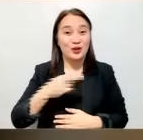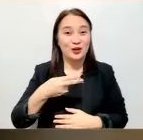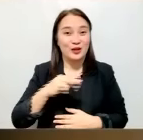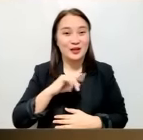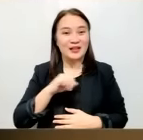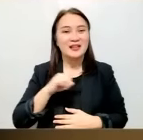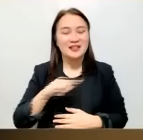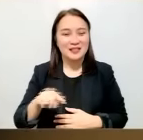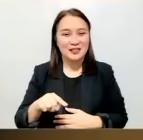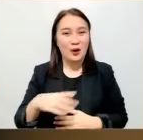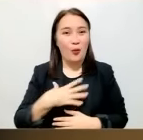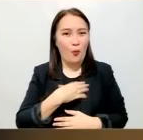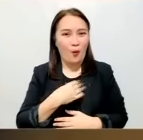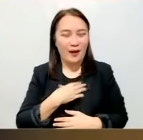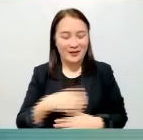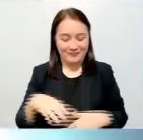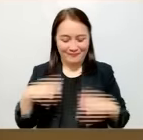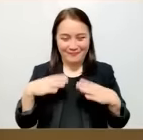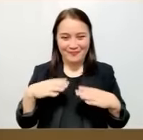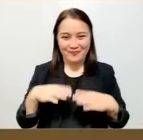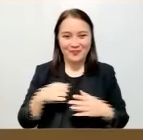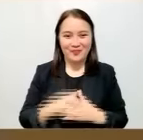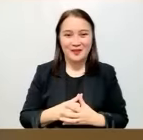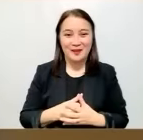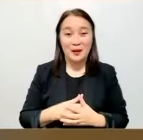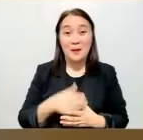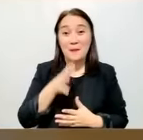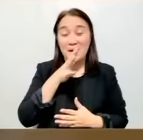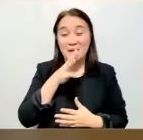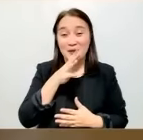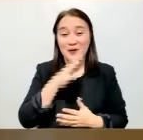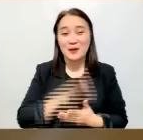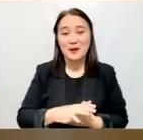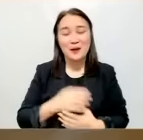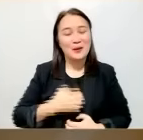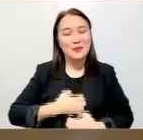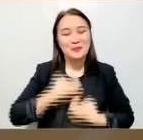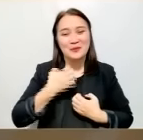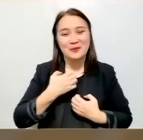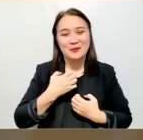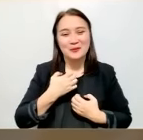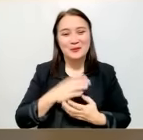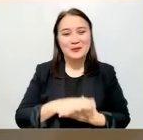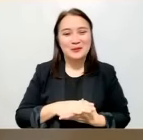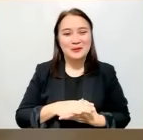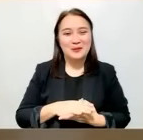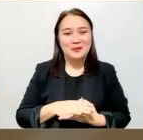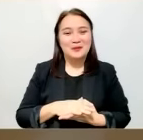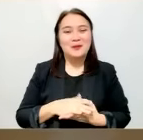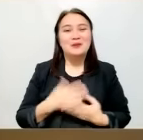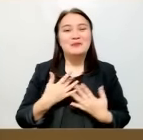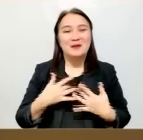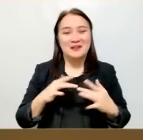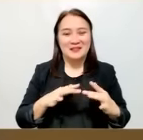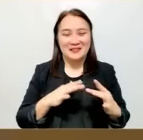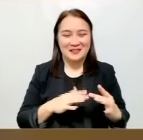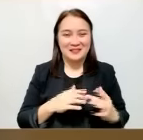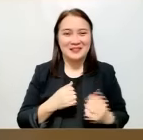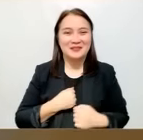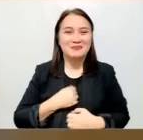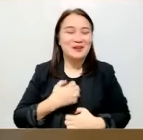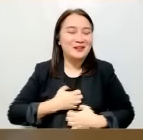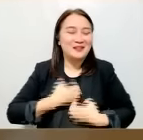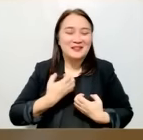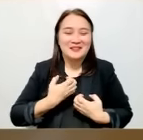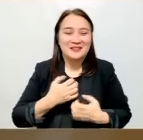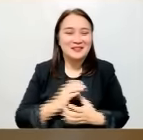white. Naging emosyon na lang nanay ni Heart na si Cecilia Ongpauco habang naglalakad sa aisle kasama si Heart. Touching moment